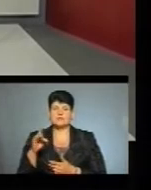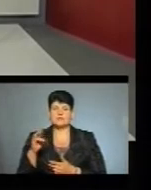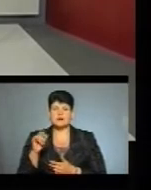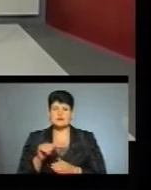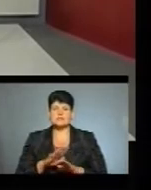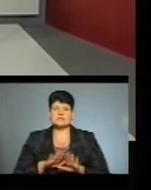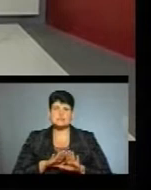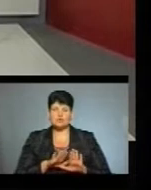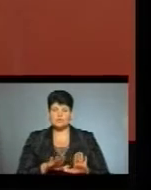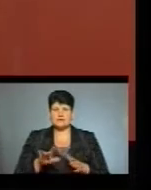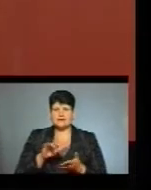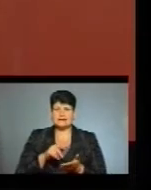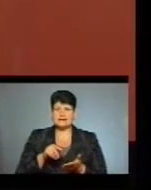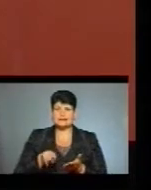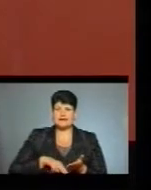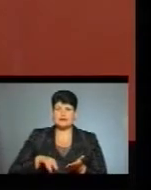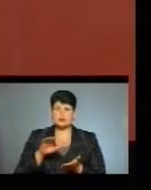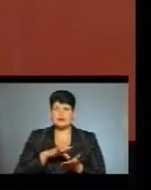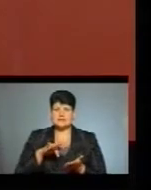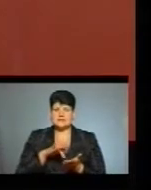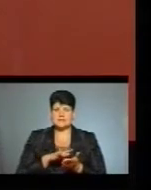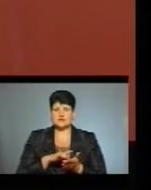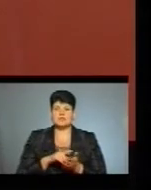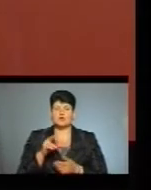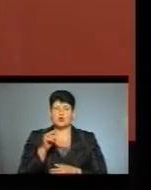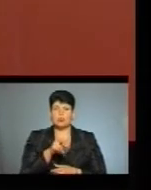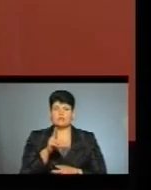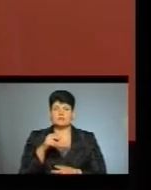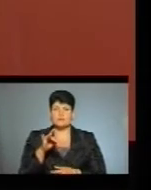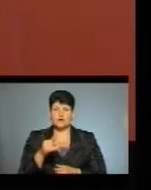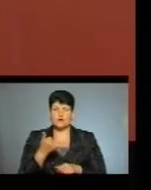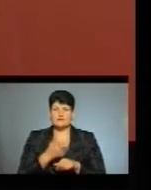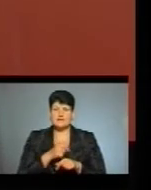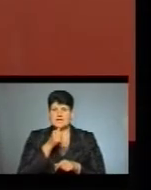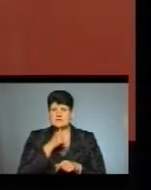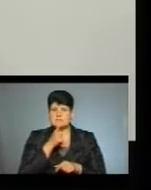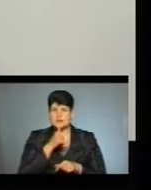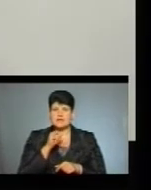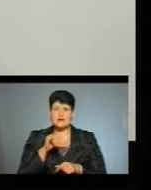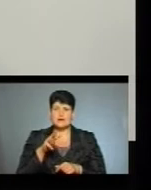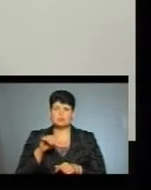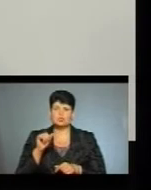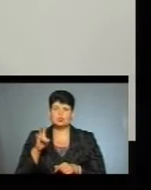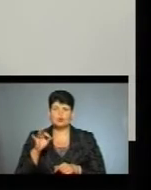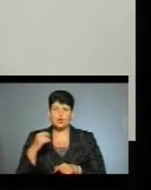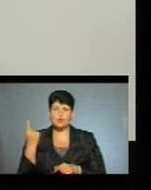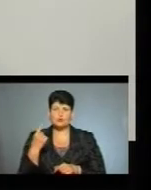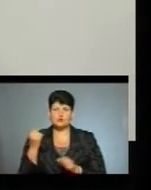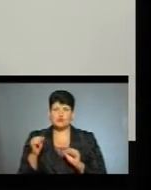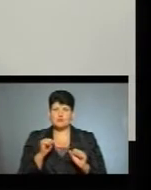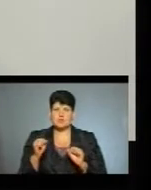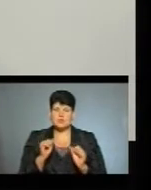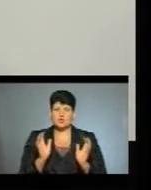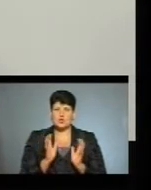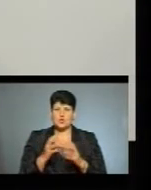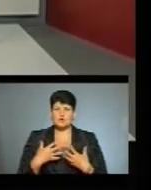Центру первинної медико-санітарної допомоги, та Любов Дмитраш, головний експерт дитячої імунології обласного управління охорони